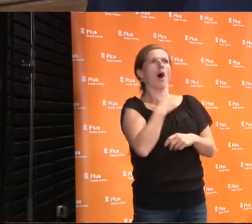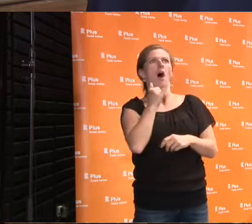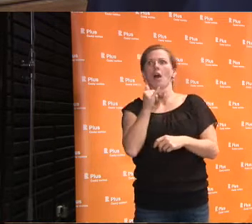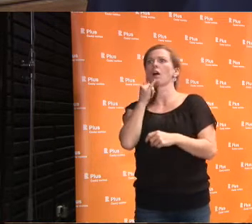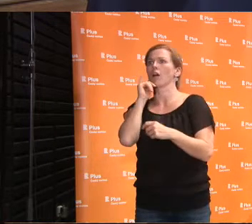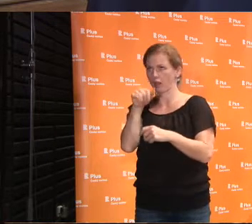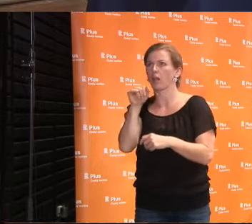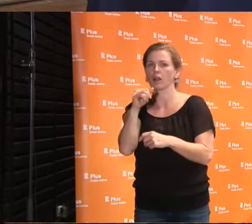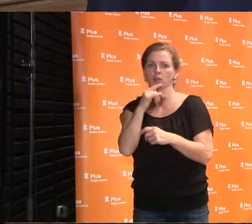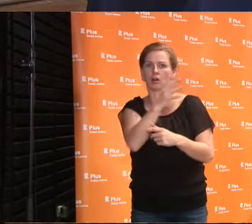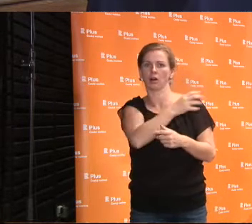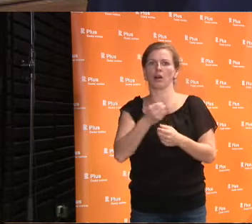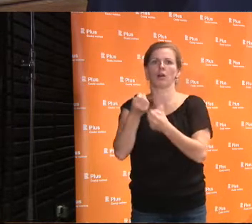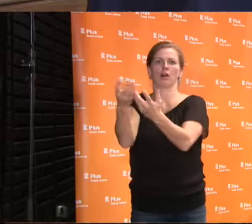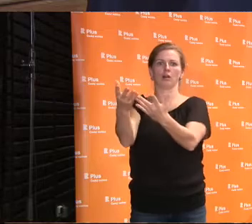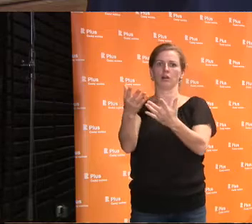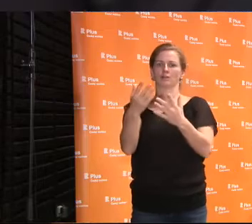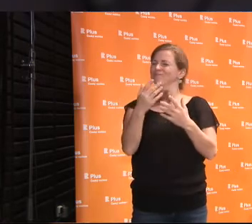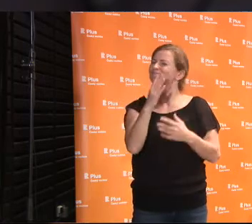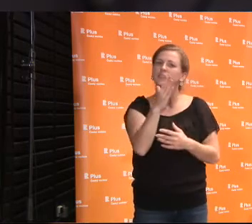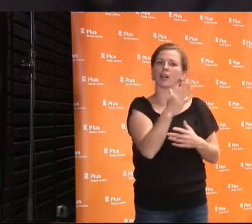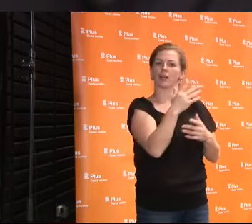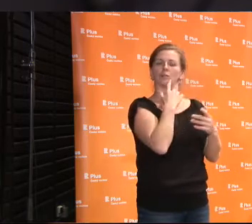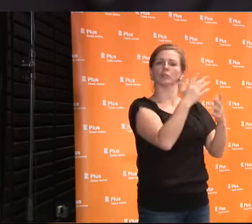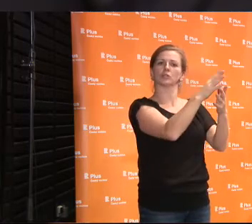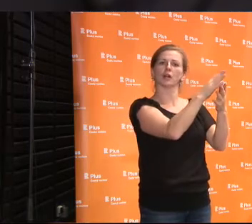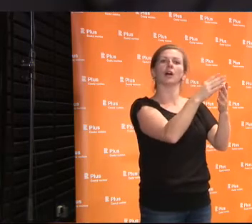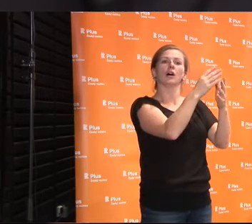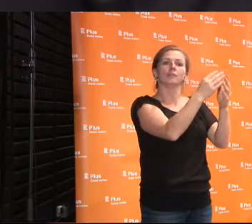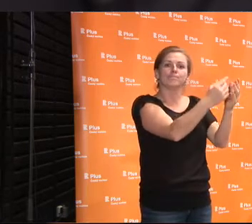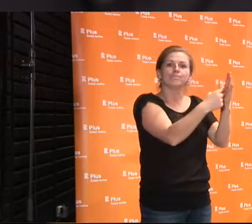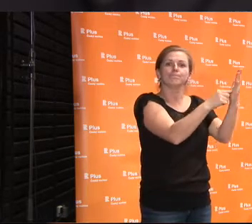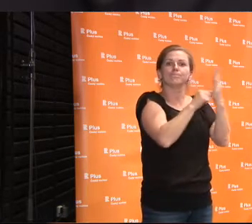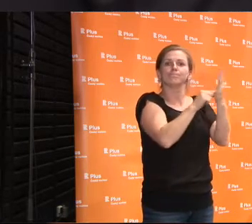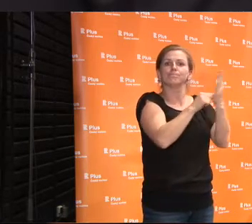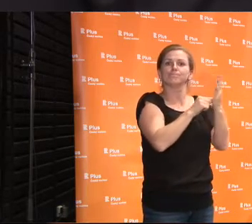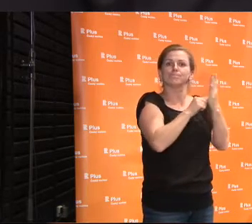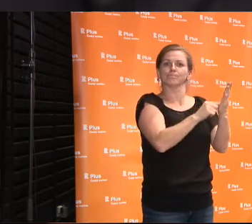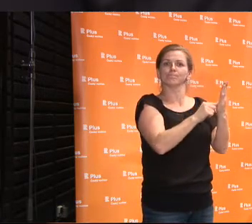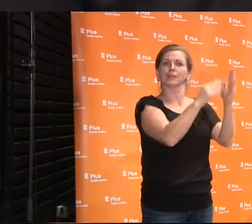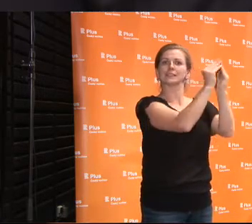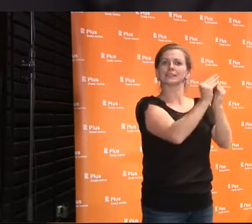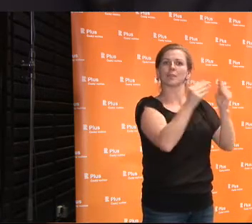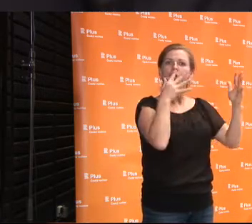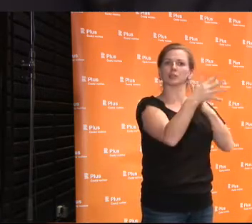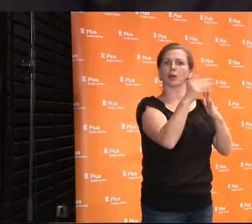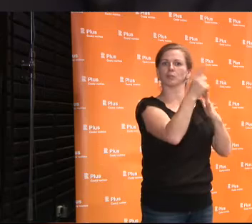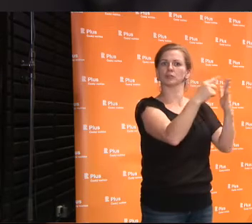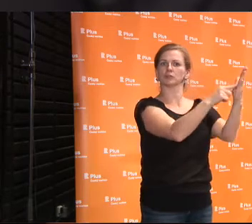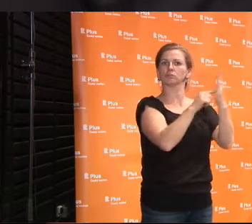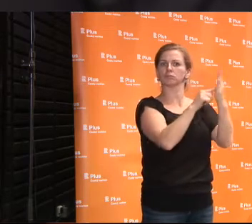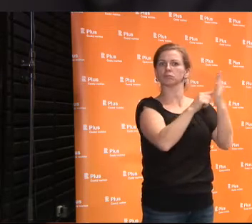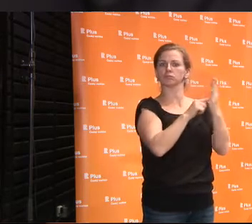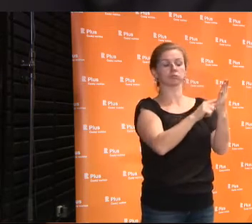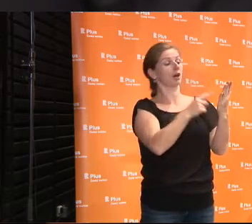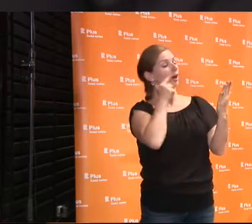doporučil a vemu to jako rozhodnutí. Naopak, ty systémy musí být tak transparentní, že já musím vědět,